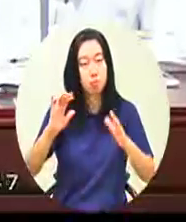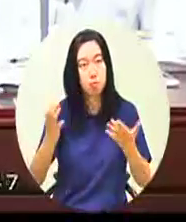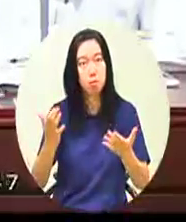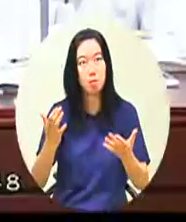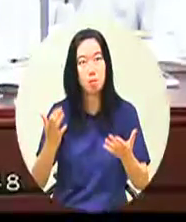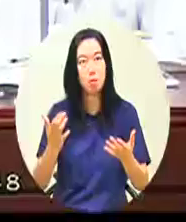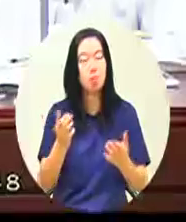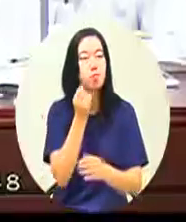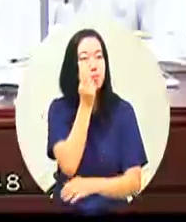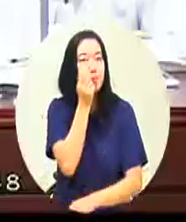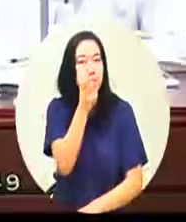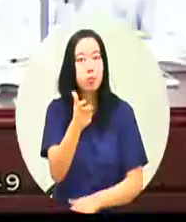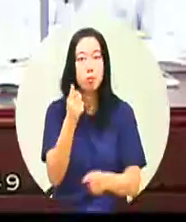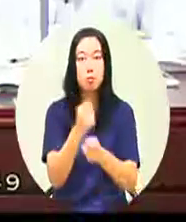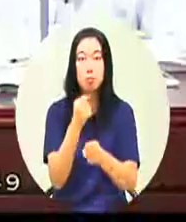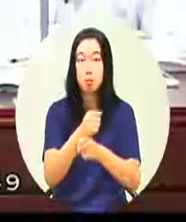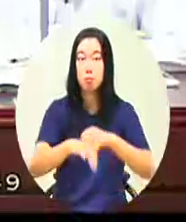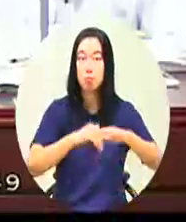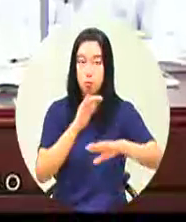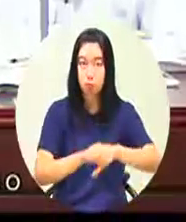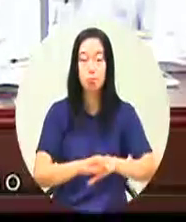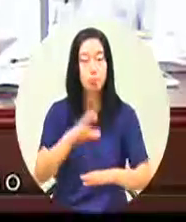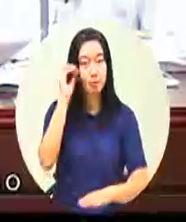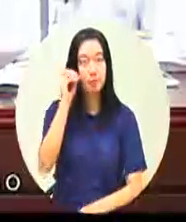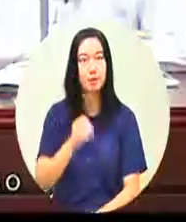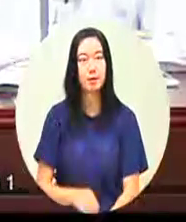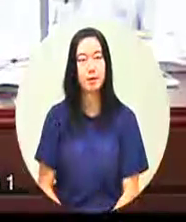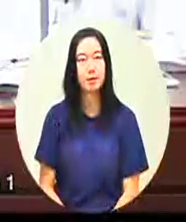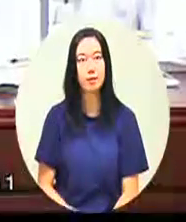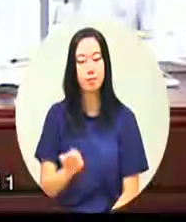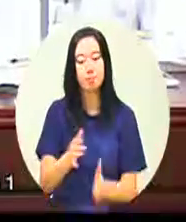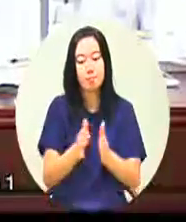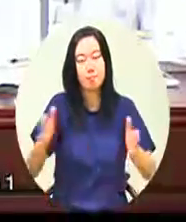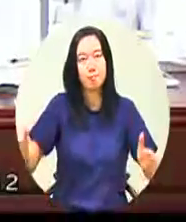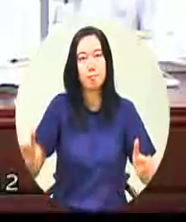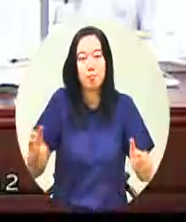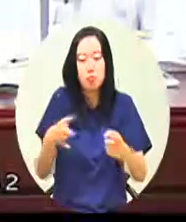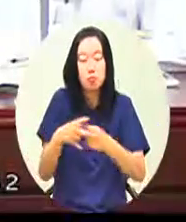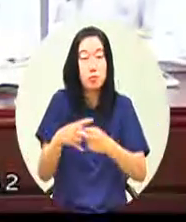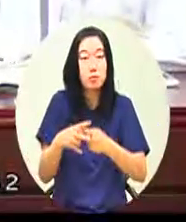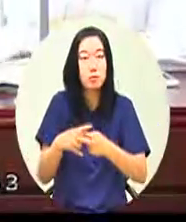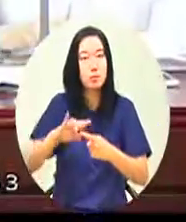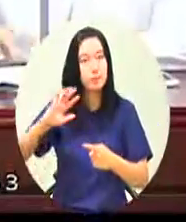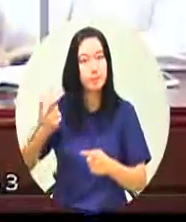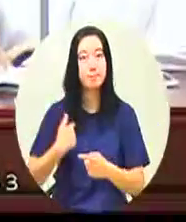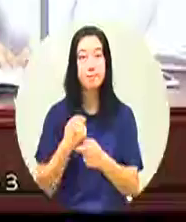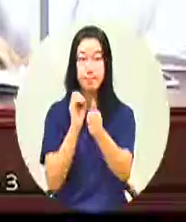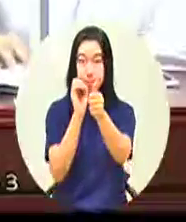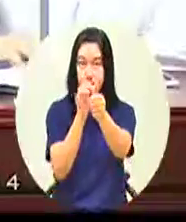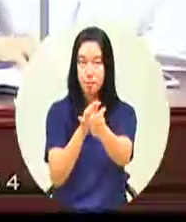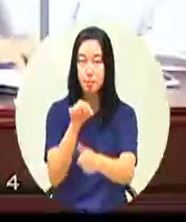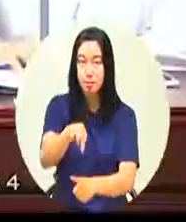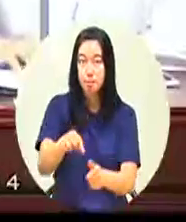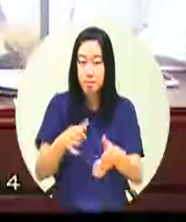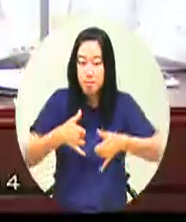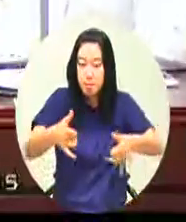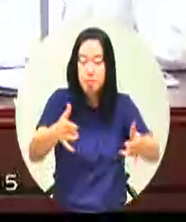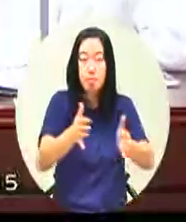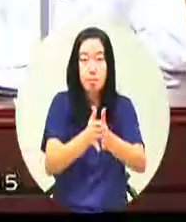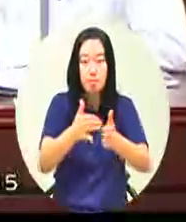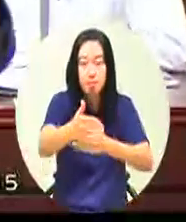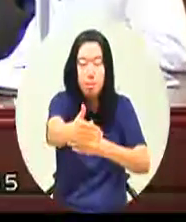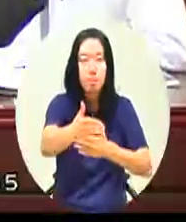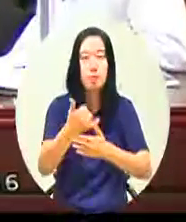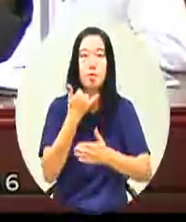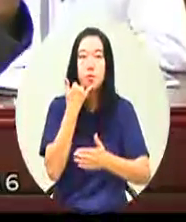半年之内就可以做好， 好， 不会太久，因为那一段不大。但是还是要跟议员报告，其实那一段做好以后，